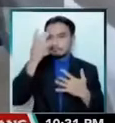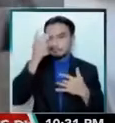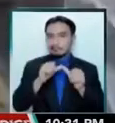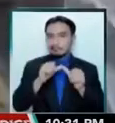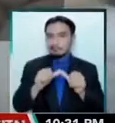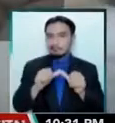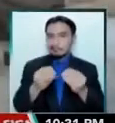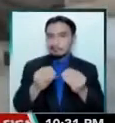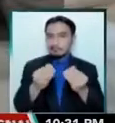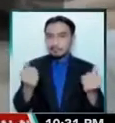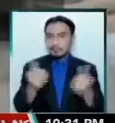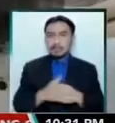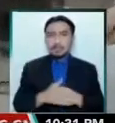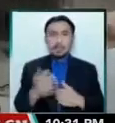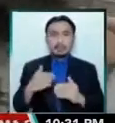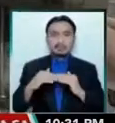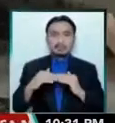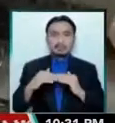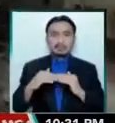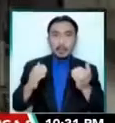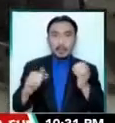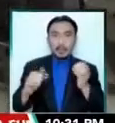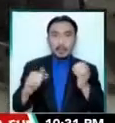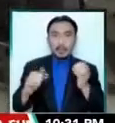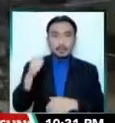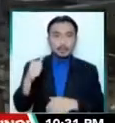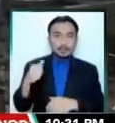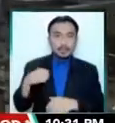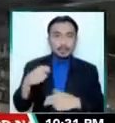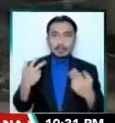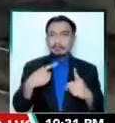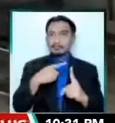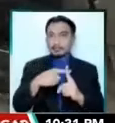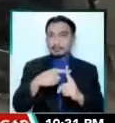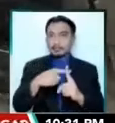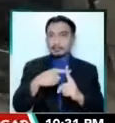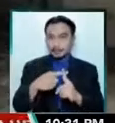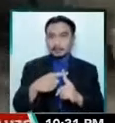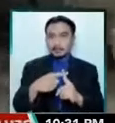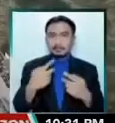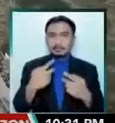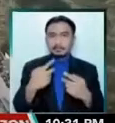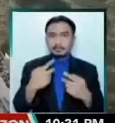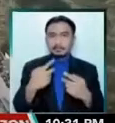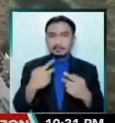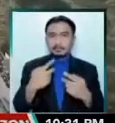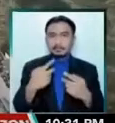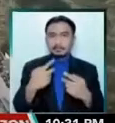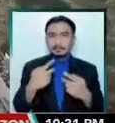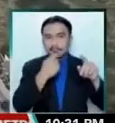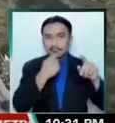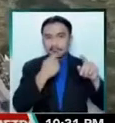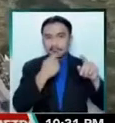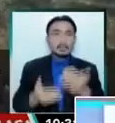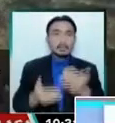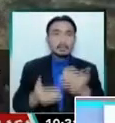Sadyang mas mababa naman kumpara kahapon ang bilang ng mga nagpositibo sa mga tinest. Posibleng bukas o sa susunod na